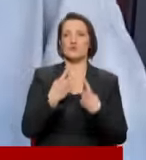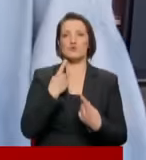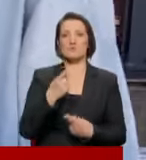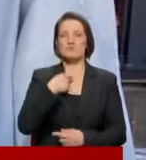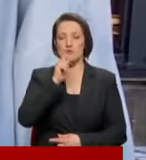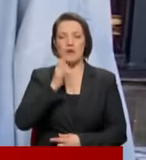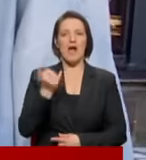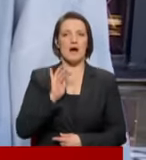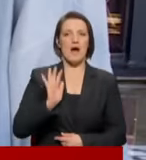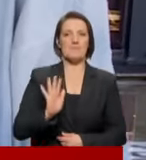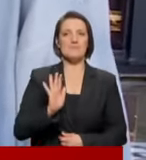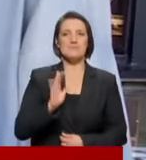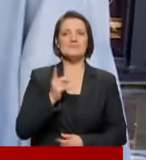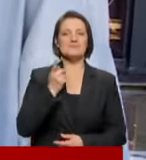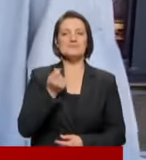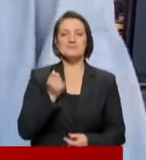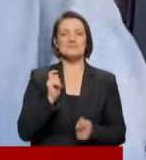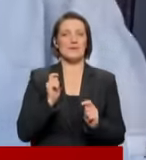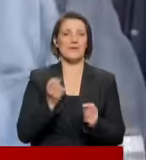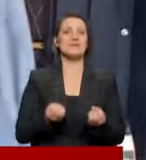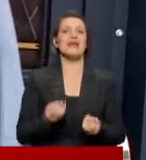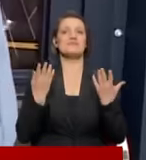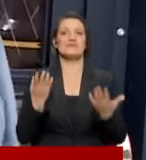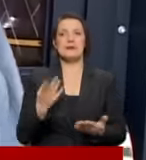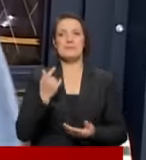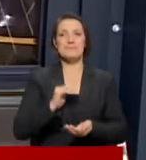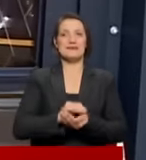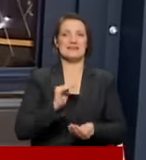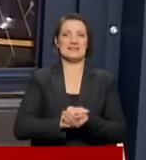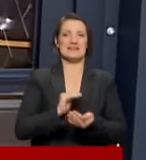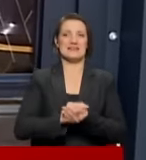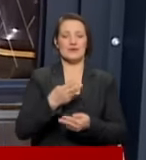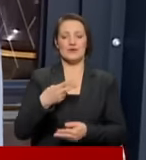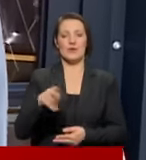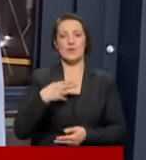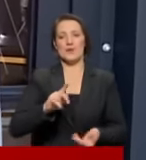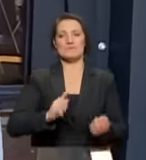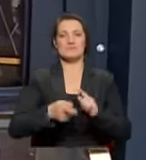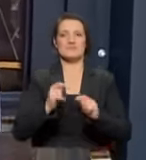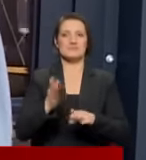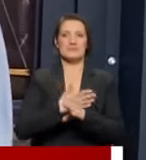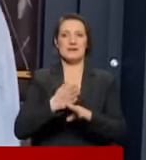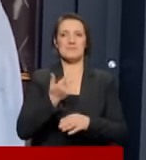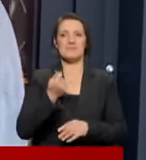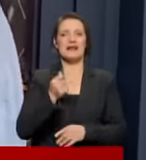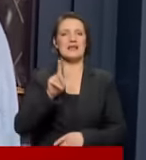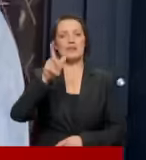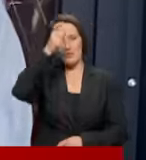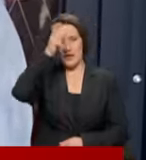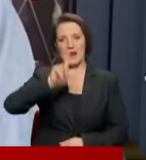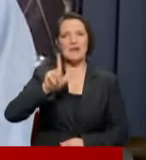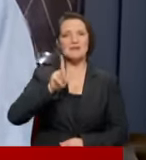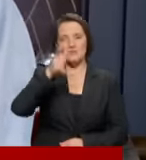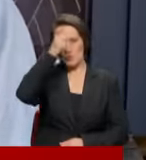Biz dondurmamızı aldık ama harçlıklarımız çok zor yetti. Dondurma. Birikimimi euroya çevirdim. Çünkü yani biraz lira şu an